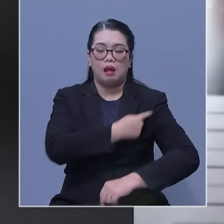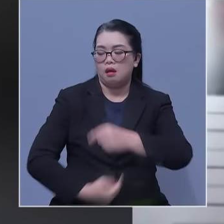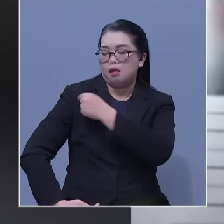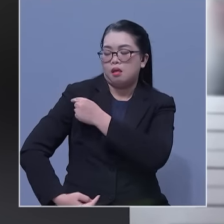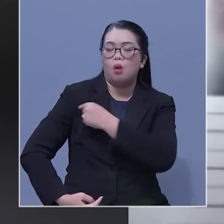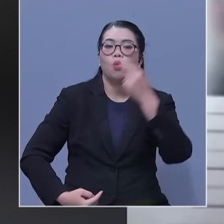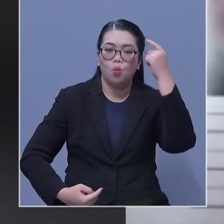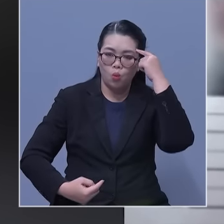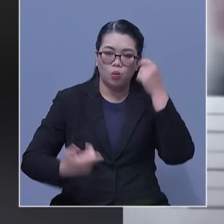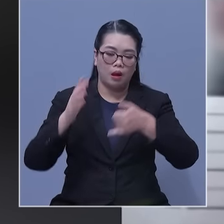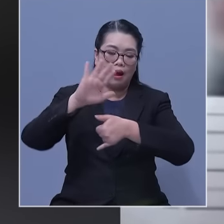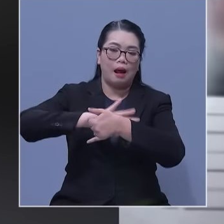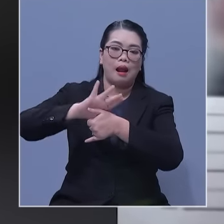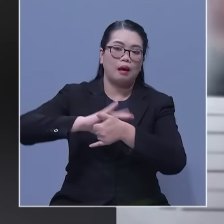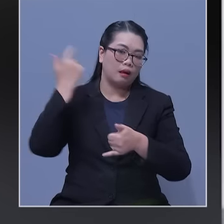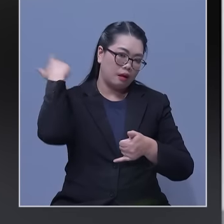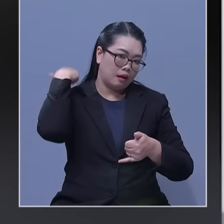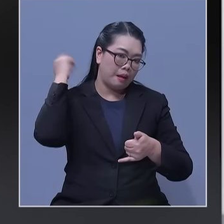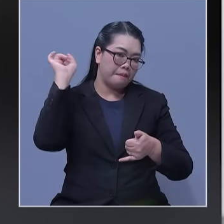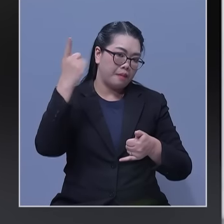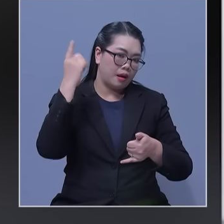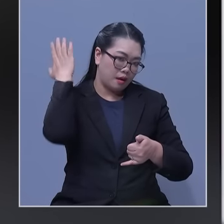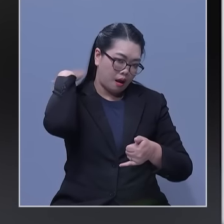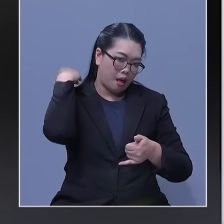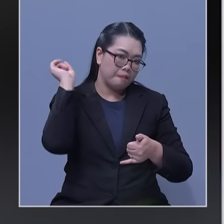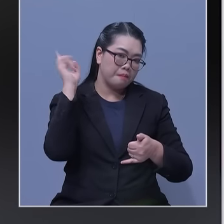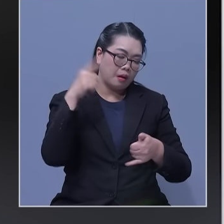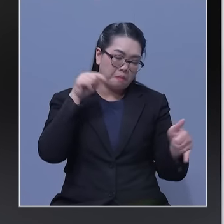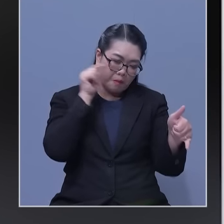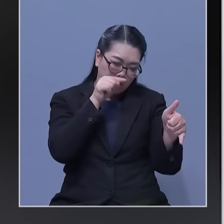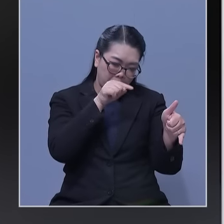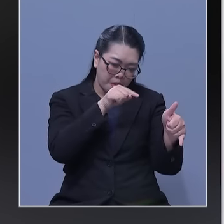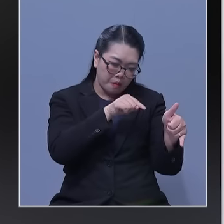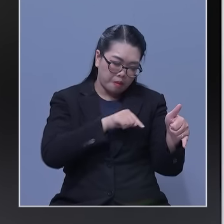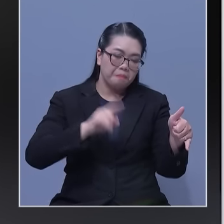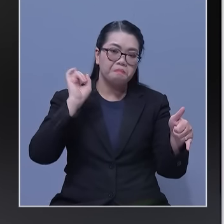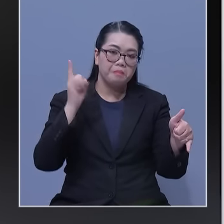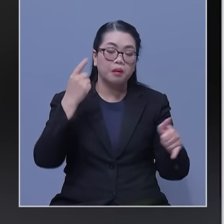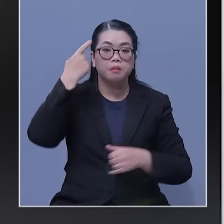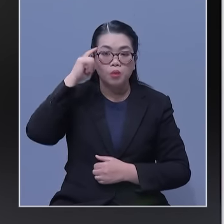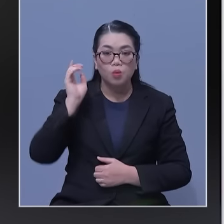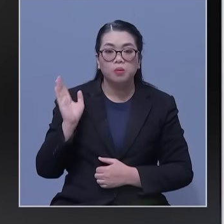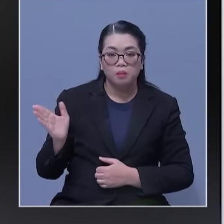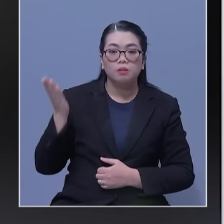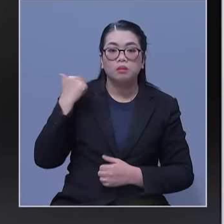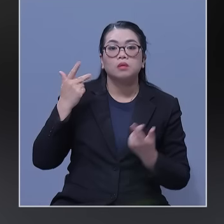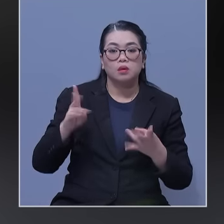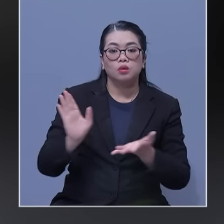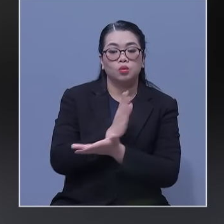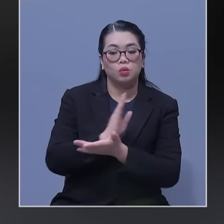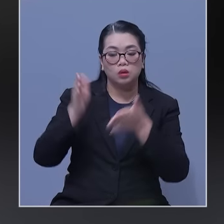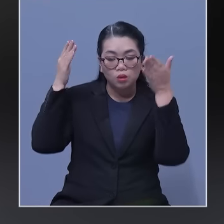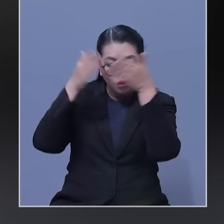สักบริเวณแผ่นหลังอันเนี้ยพี่ชายบอกตรงเไม่คุ้นเท่าไหร่แล้วบอกว่านี่ไม่รู้เหมือนกันว่าเสี่ยแป้งเคยมีธุรกิจใน